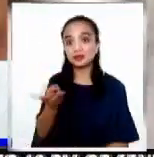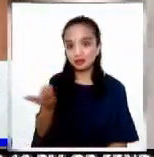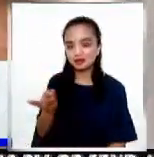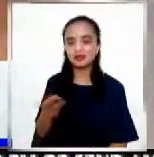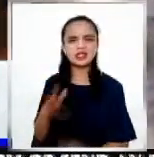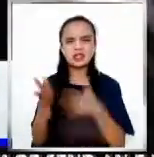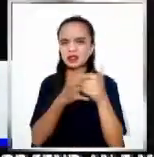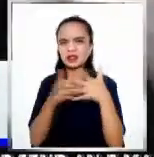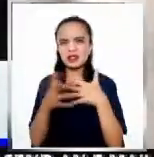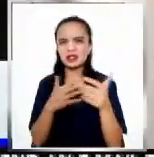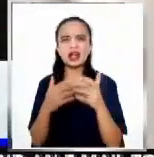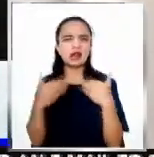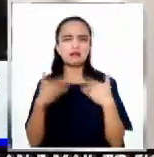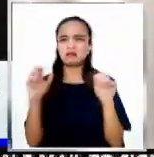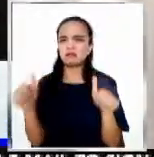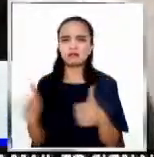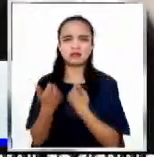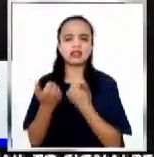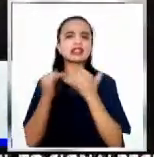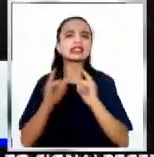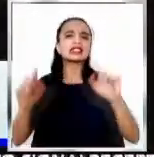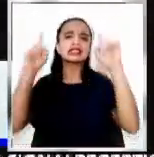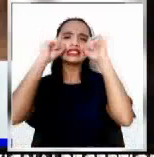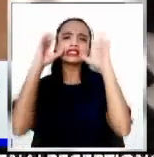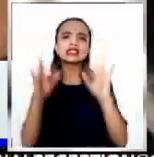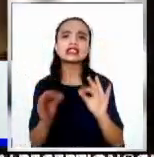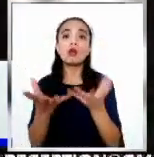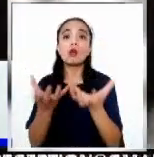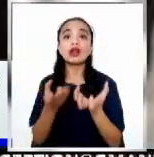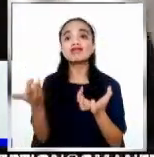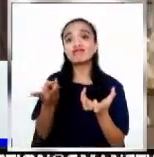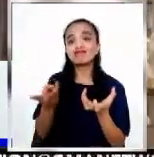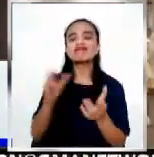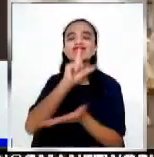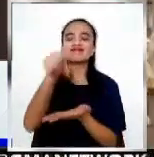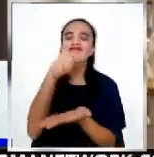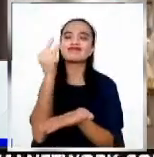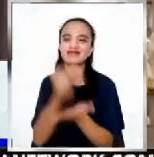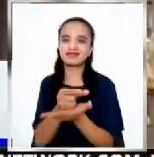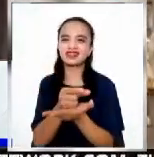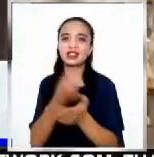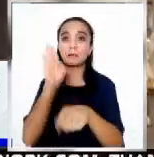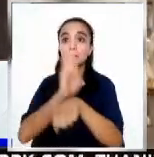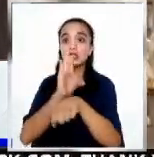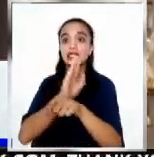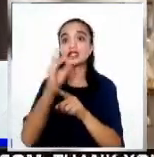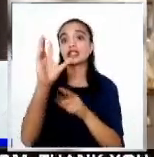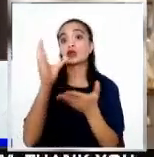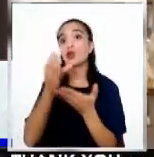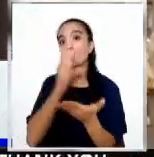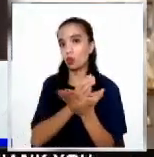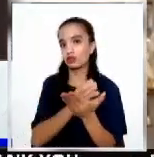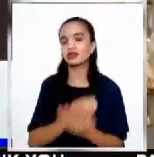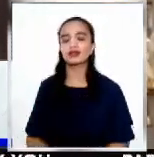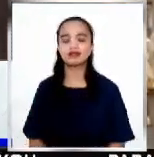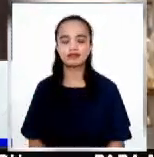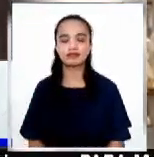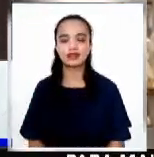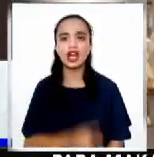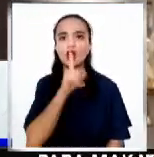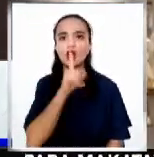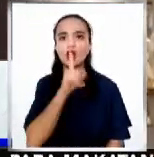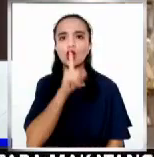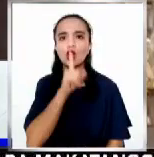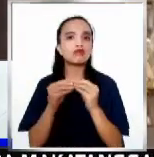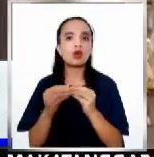challenging, desidedong makagraduate ang dalawa sa kanilang business degree. Kasi it's nice to expand your knowledge sa